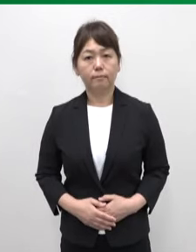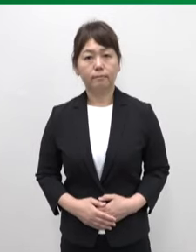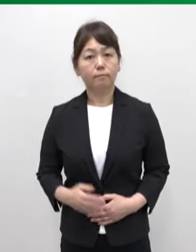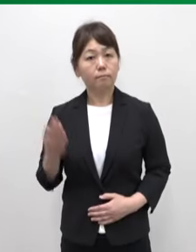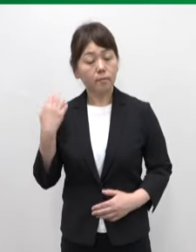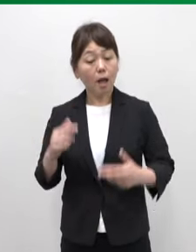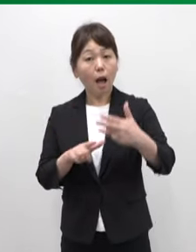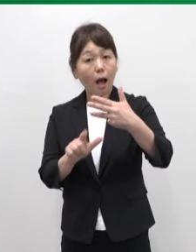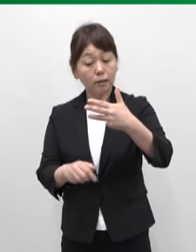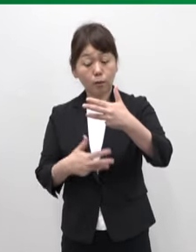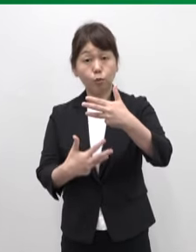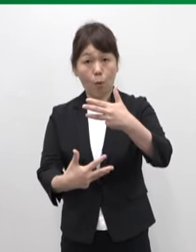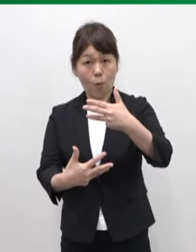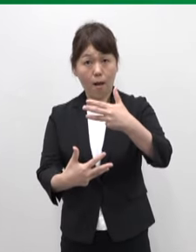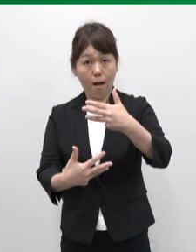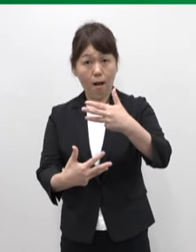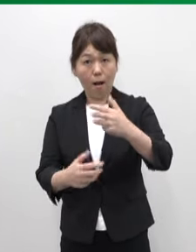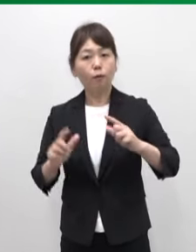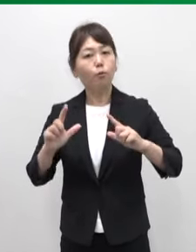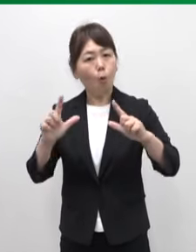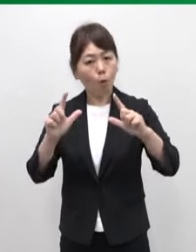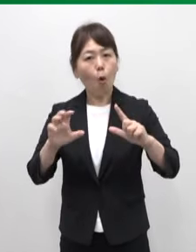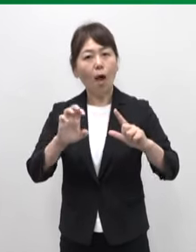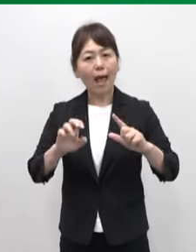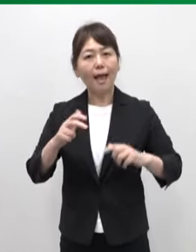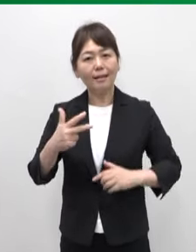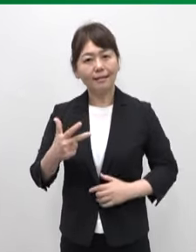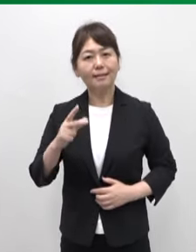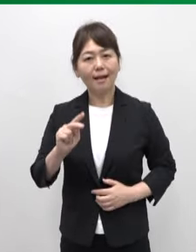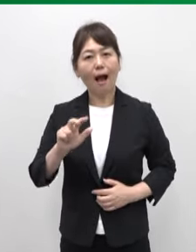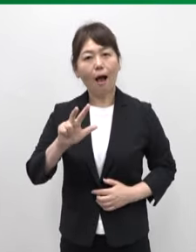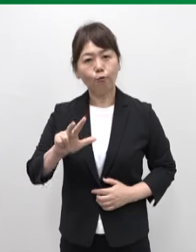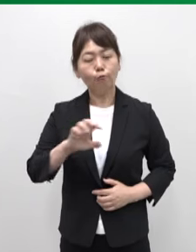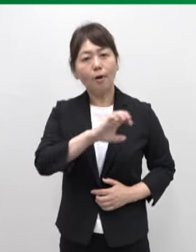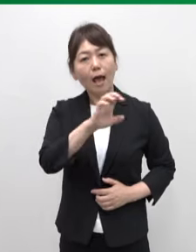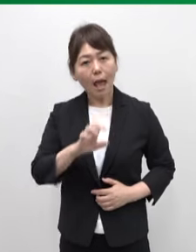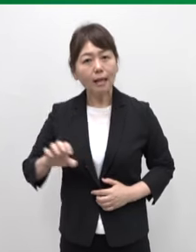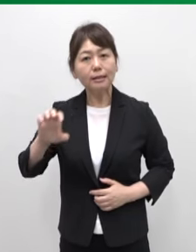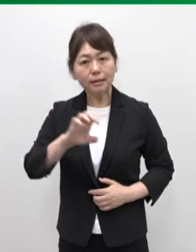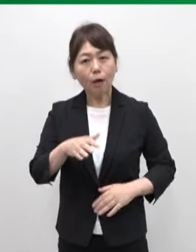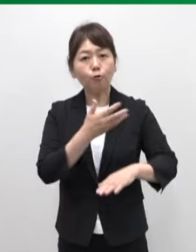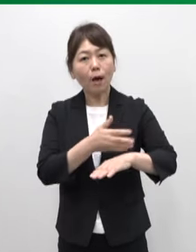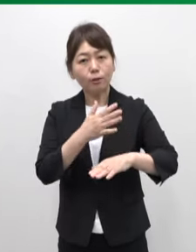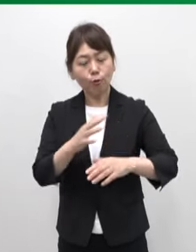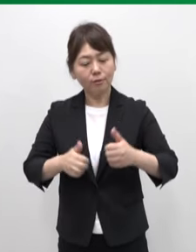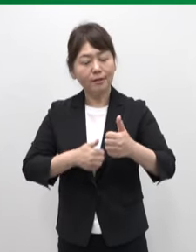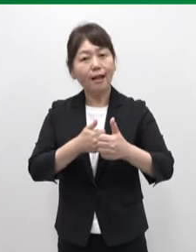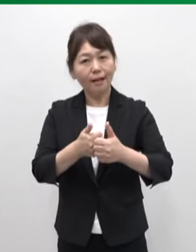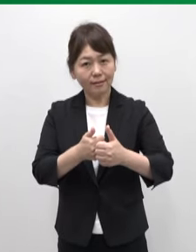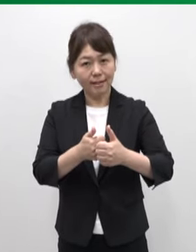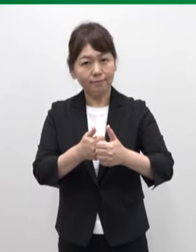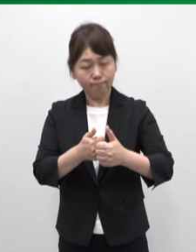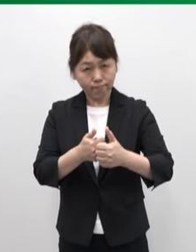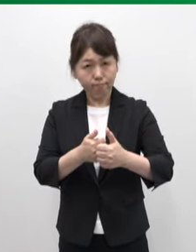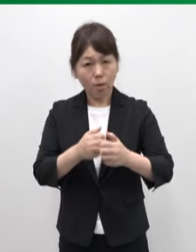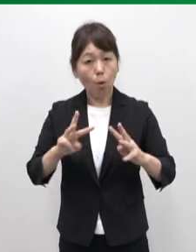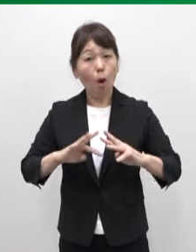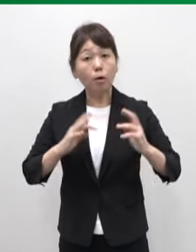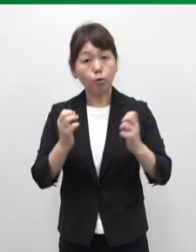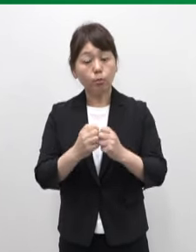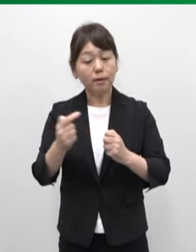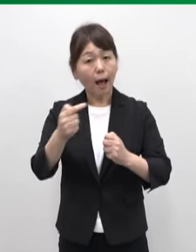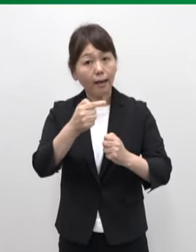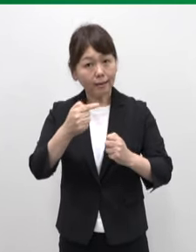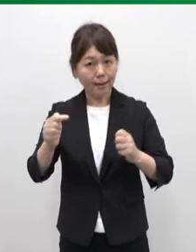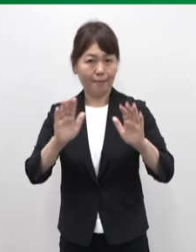まあ、エシカル一言で言うと何ですかって教会でよく聞かれるんですけど、私的には一言優しい選択っていうふうに